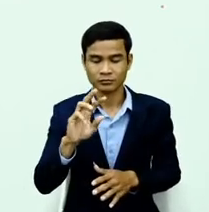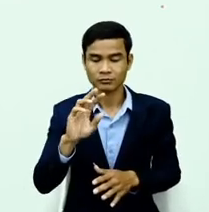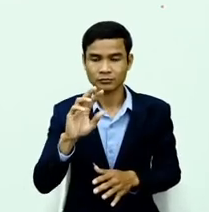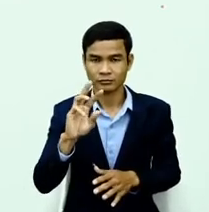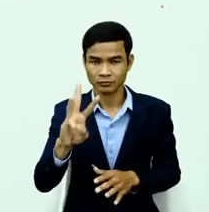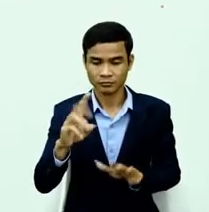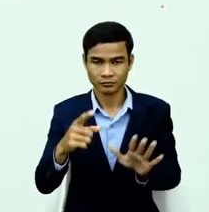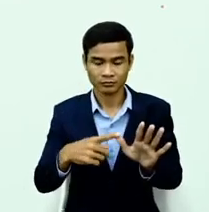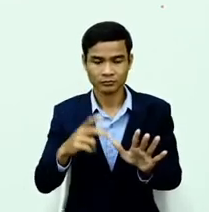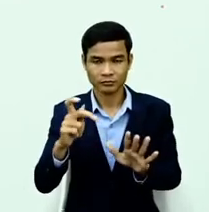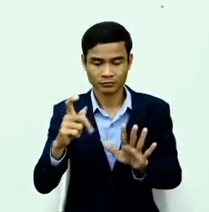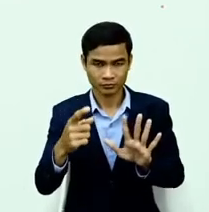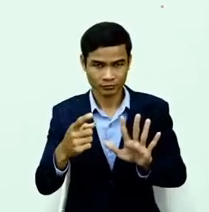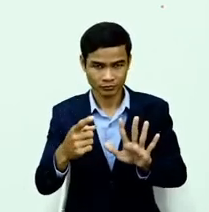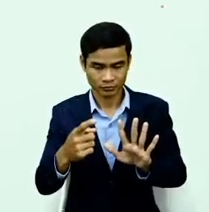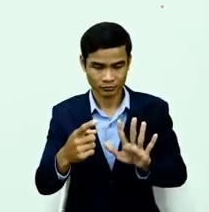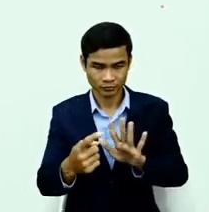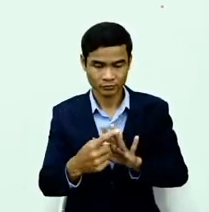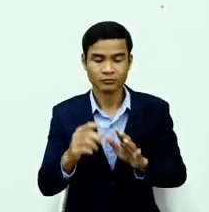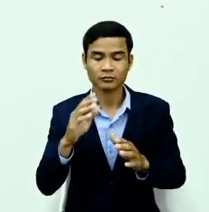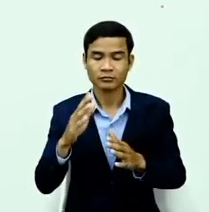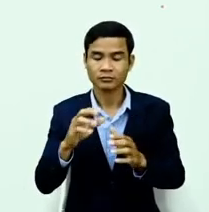cụ trả bằng toán